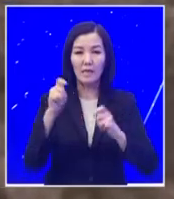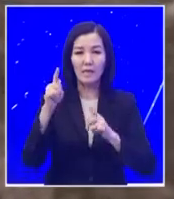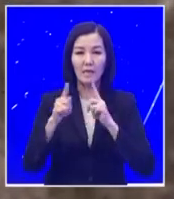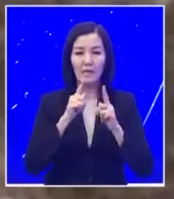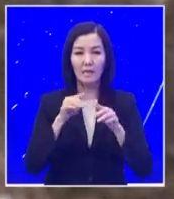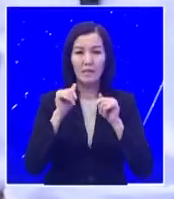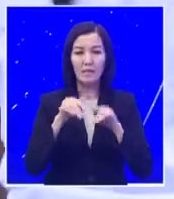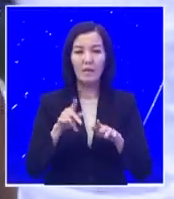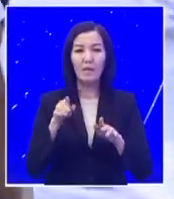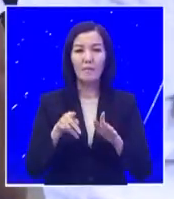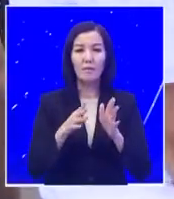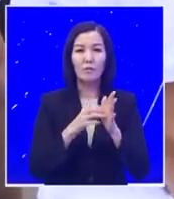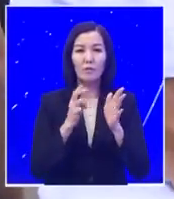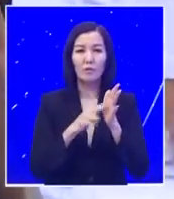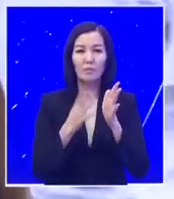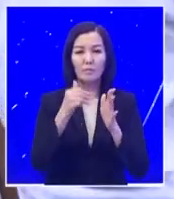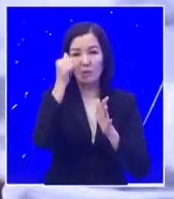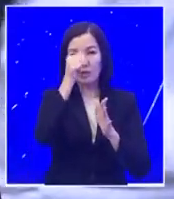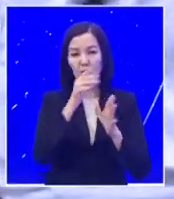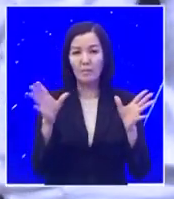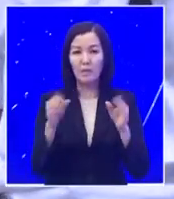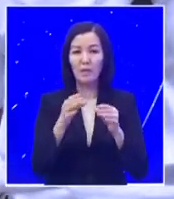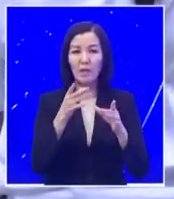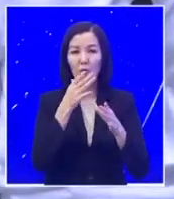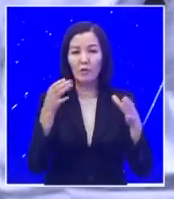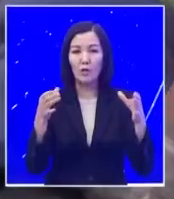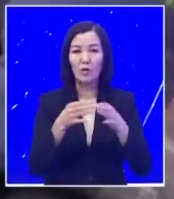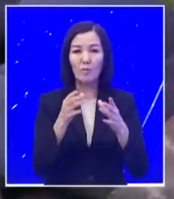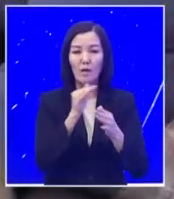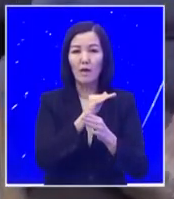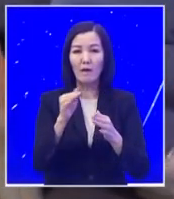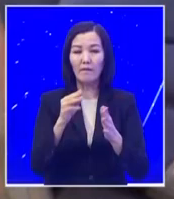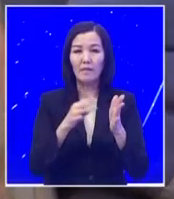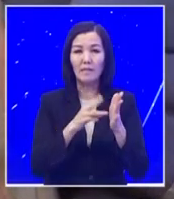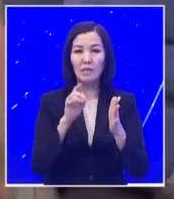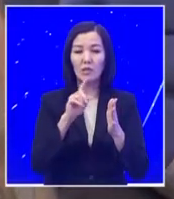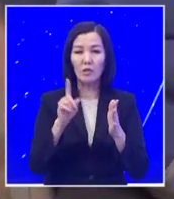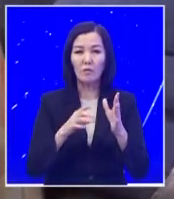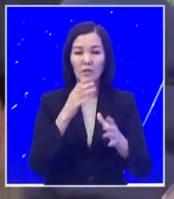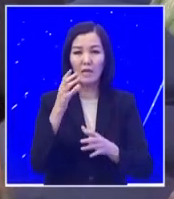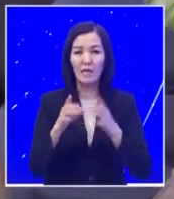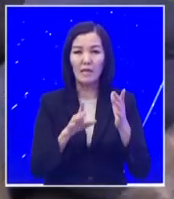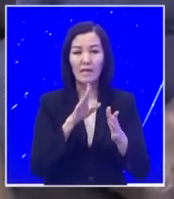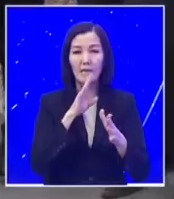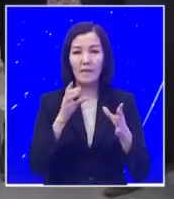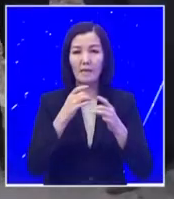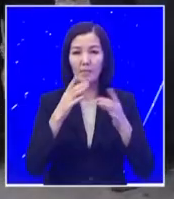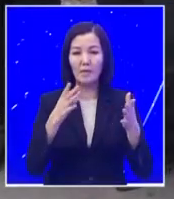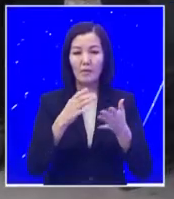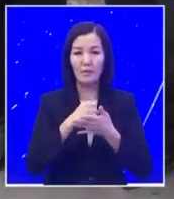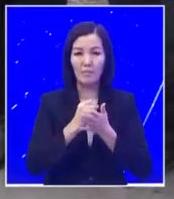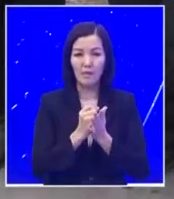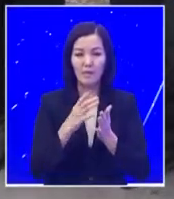қабылданған. 1975 жылдан бастап Біріккен Ұлттар ұйымы ресми түрде наурыздың 8-і күнін халықаралық әйелдер күні етіп бекіткен